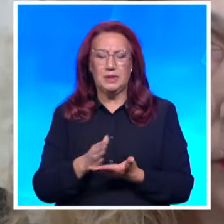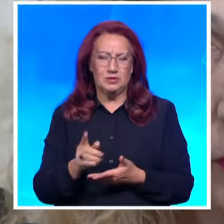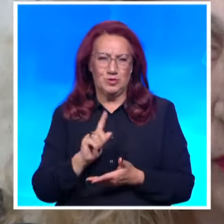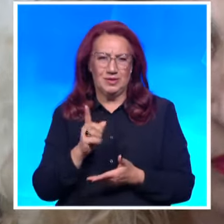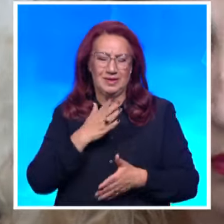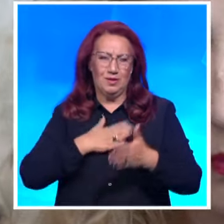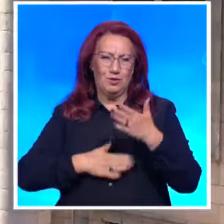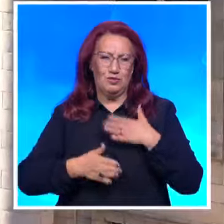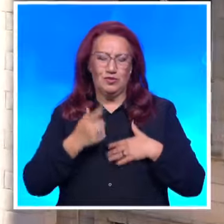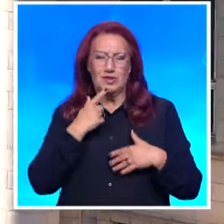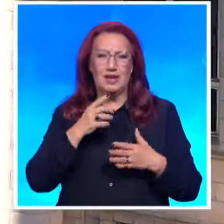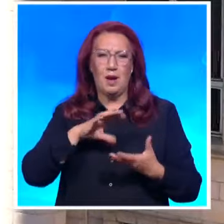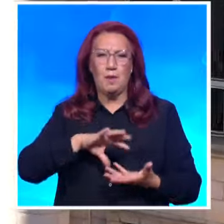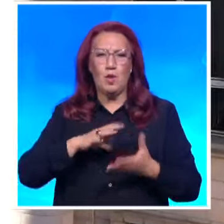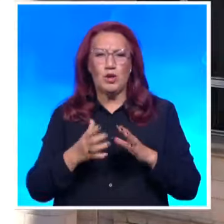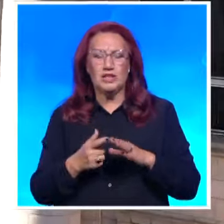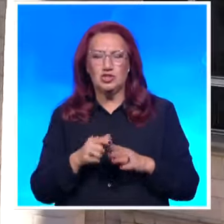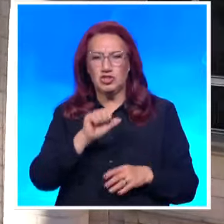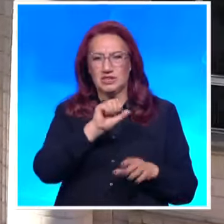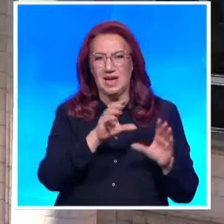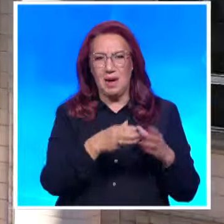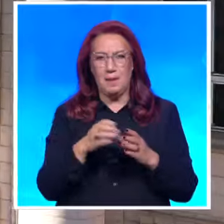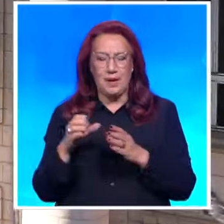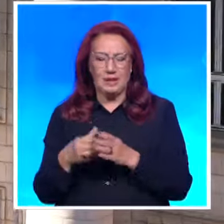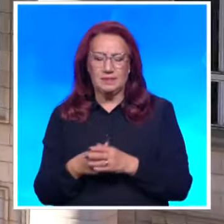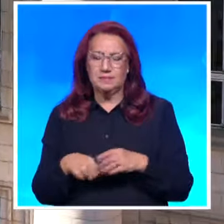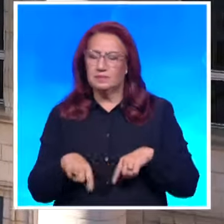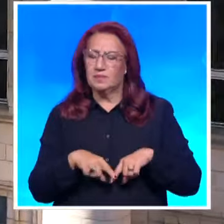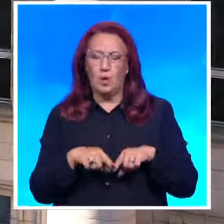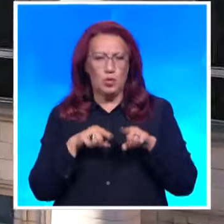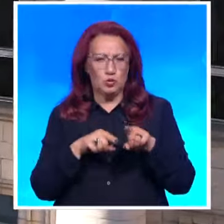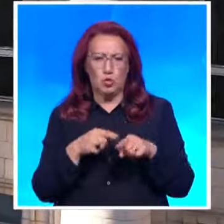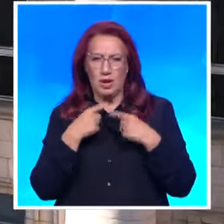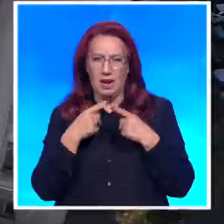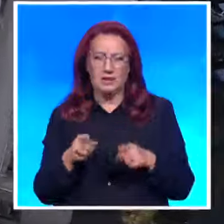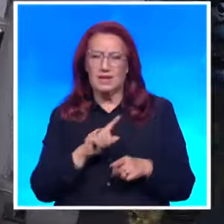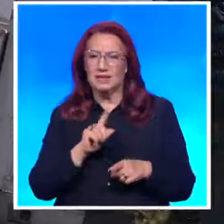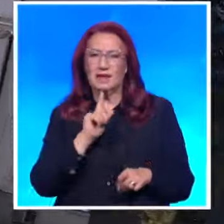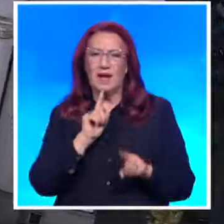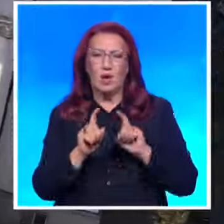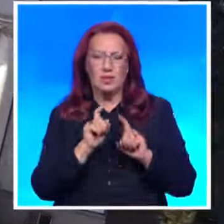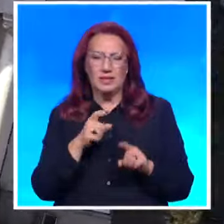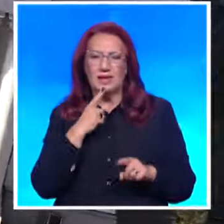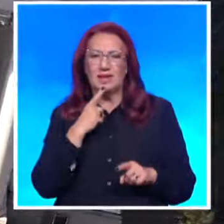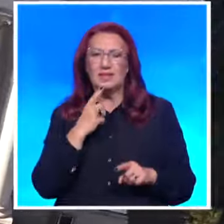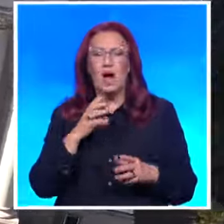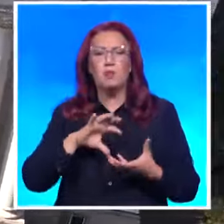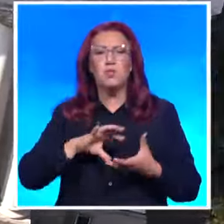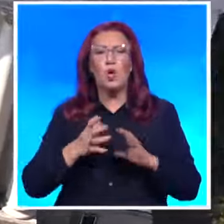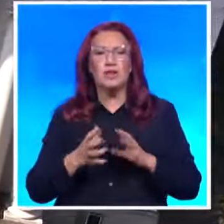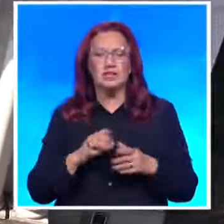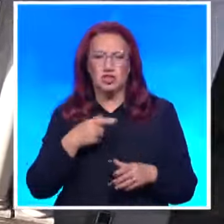неудовлетворени политически партии. От прокуратурата заявиха за BTV, че не коментират политически изказвания и напомниха, че по казуса